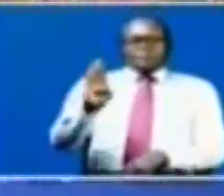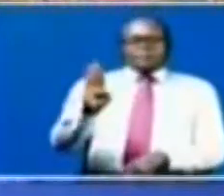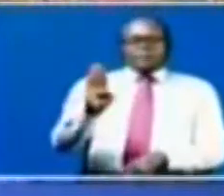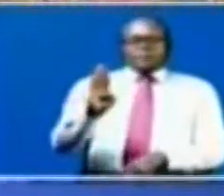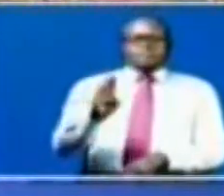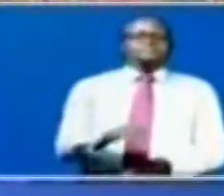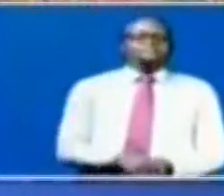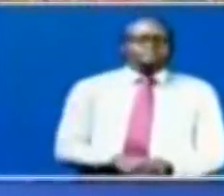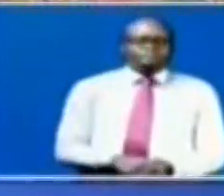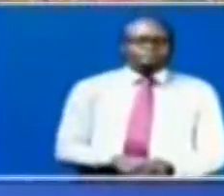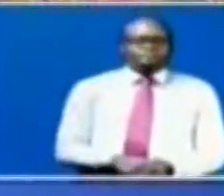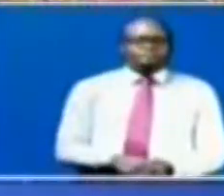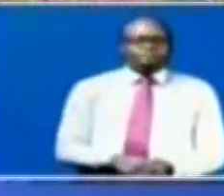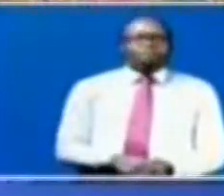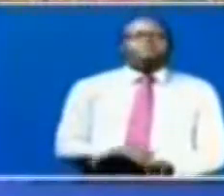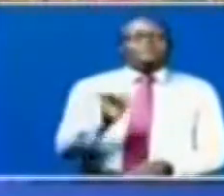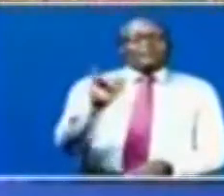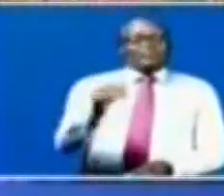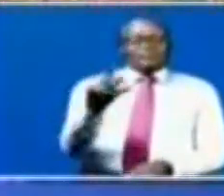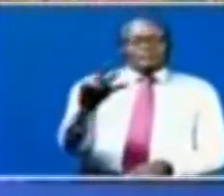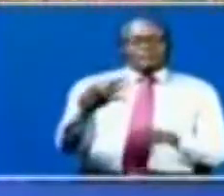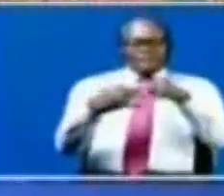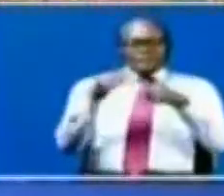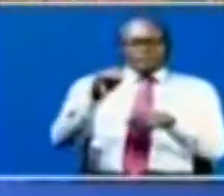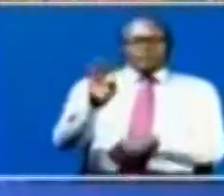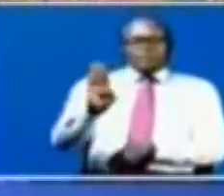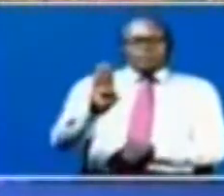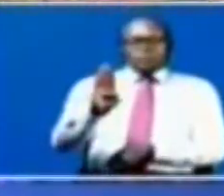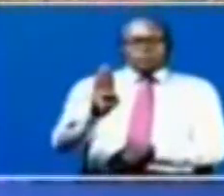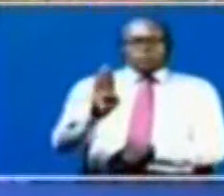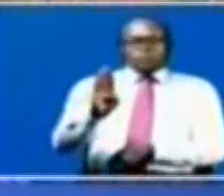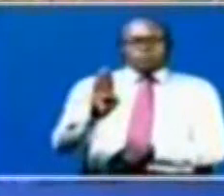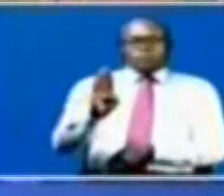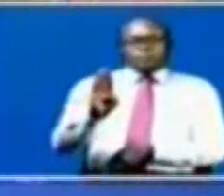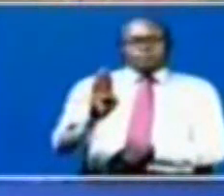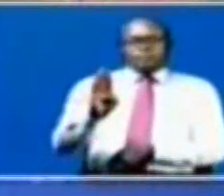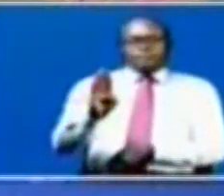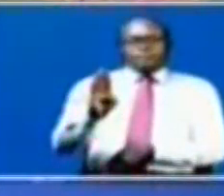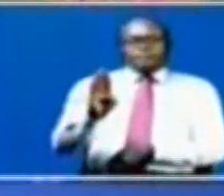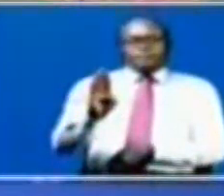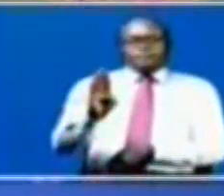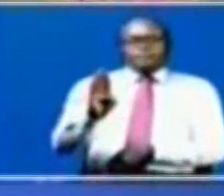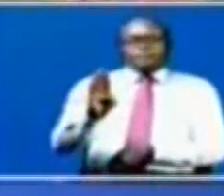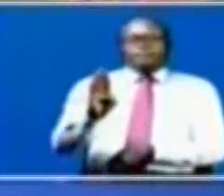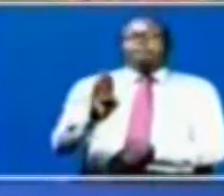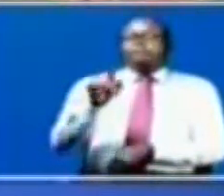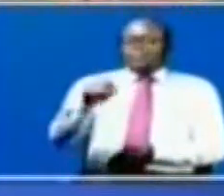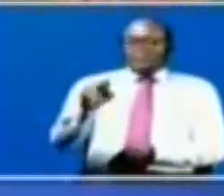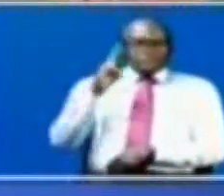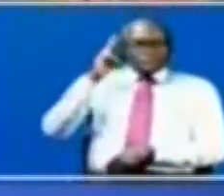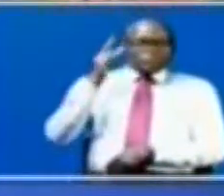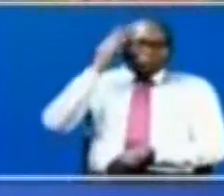trade deficit. Na hiyo ni you know, reason moja kwa